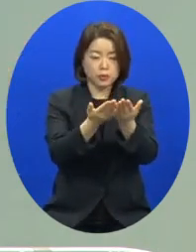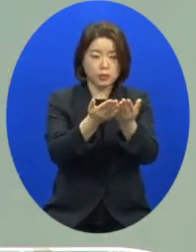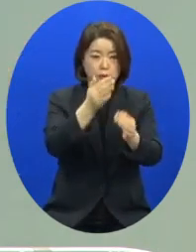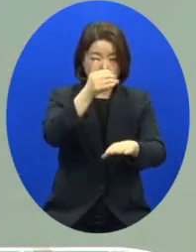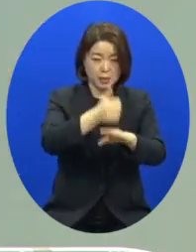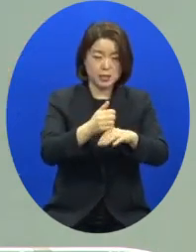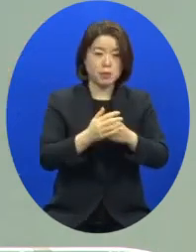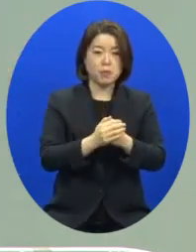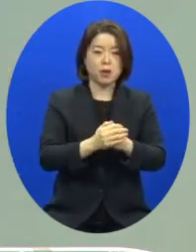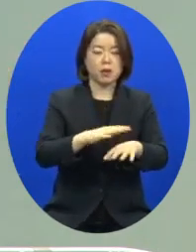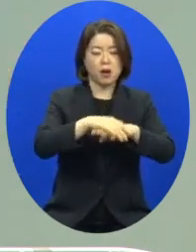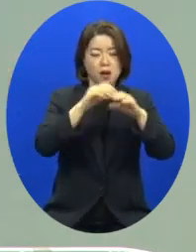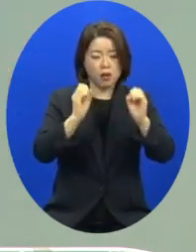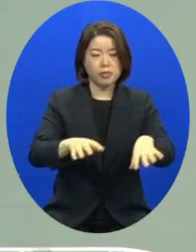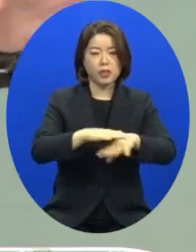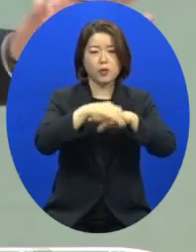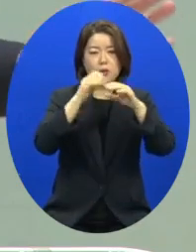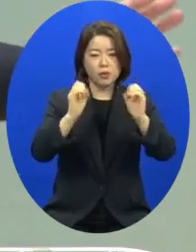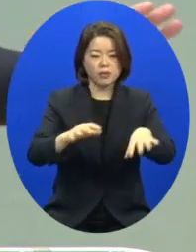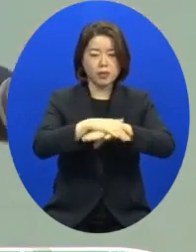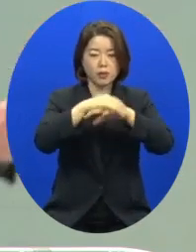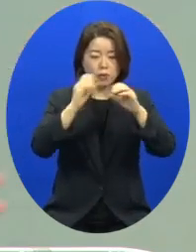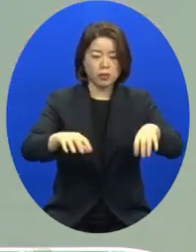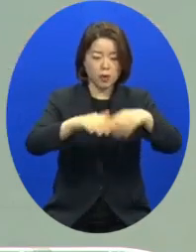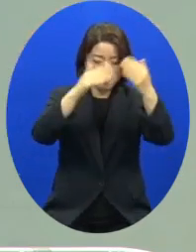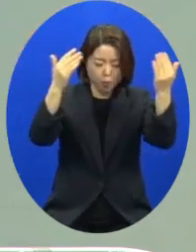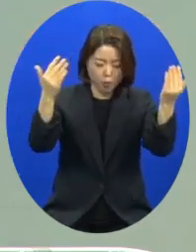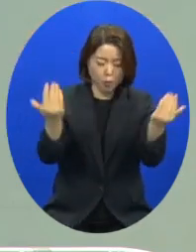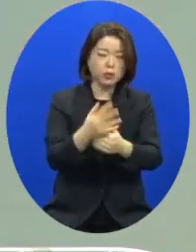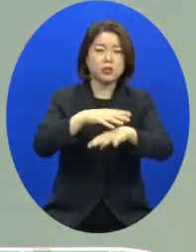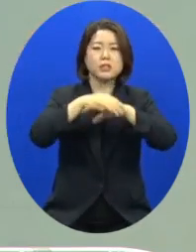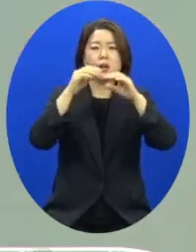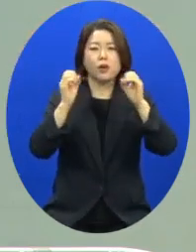헛되며 헛되고 헛되니 모든 것이 헛되도다.